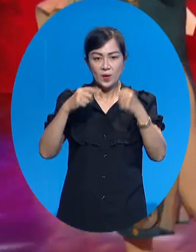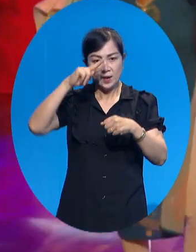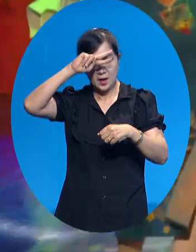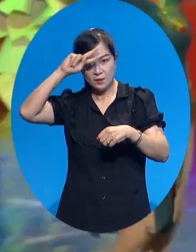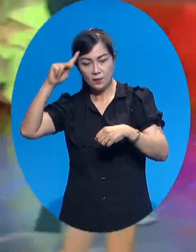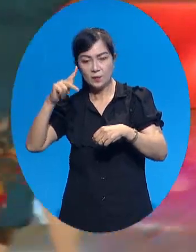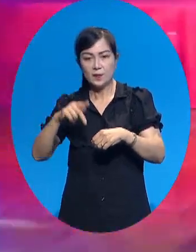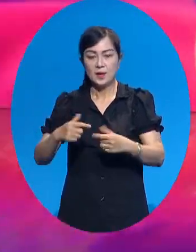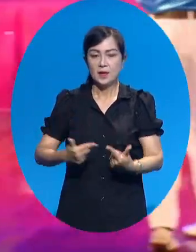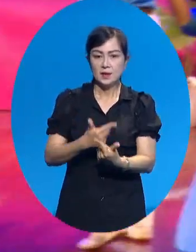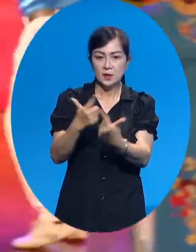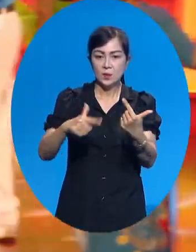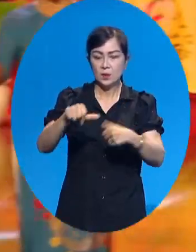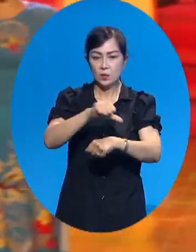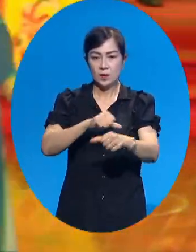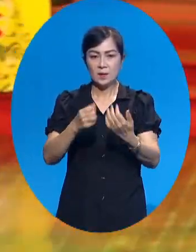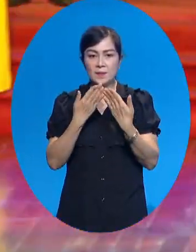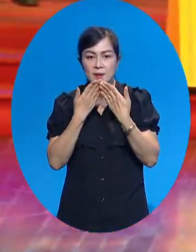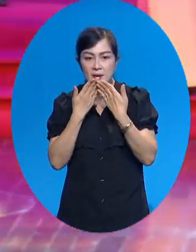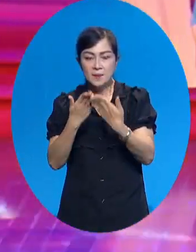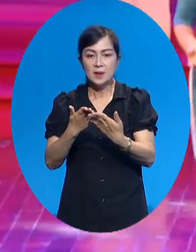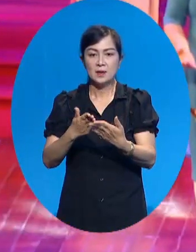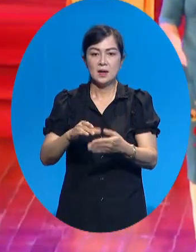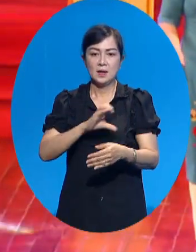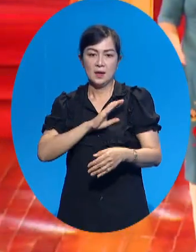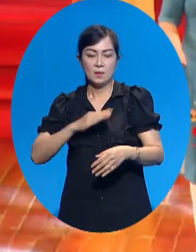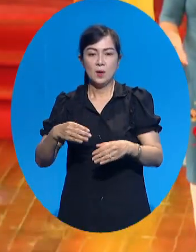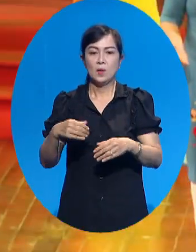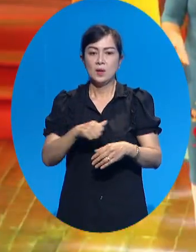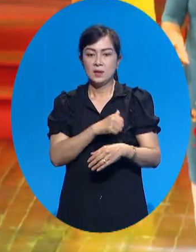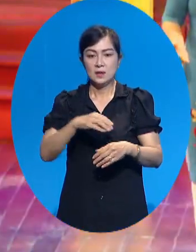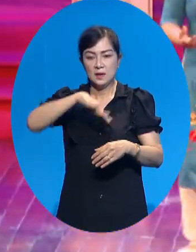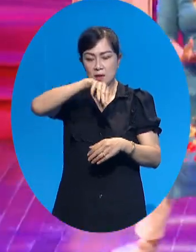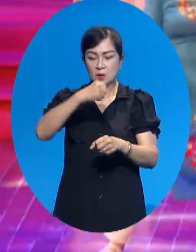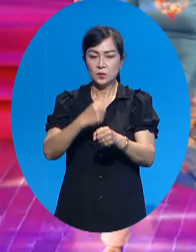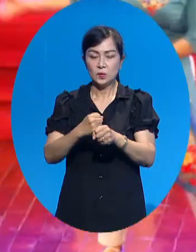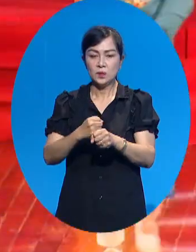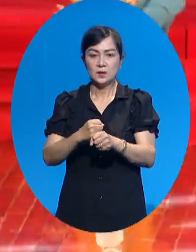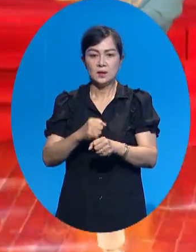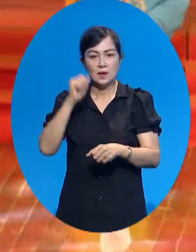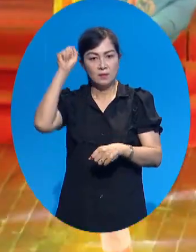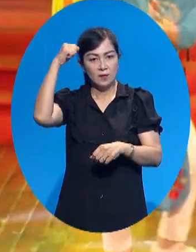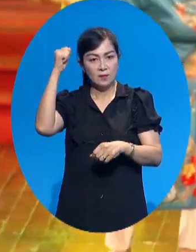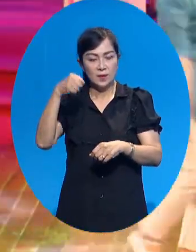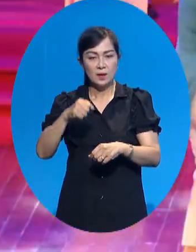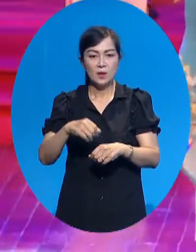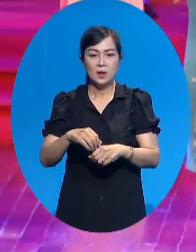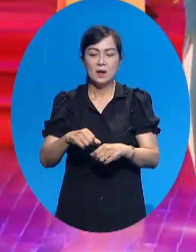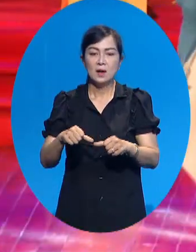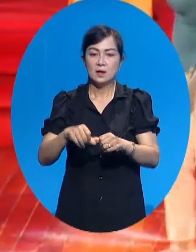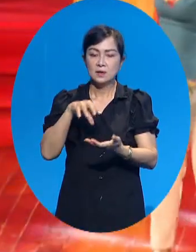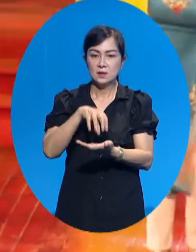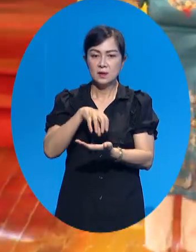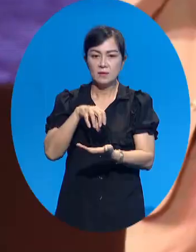phúc. Liên hoan cũng là hoạt động tri ân sâu sắc đối với cán bộ, hội viên người cao tuổi tâm huyết với phong trào và công tác hội ở địa